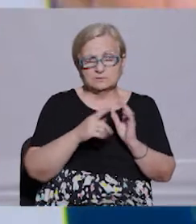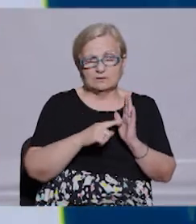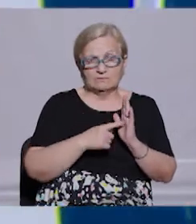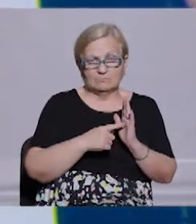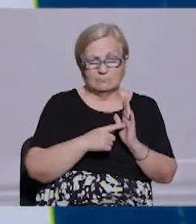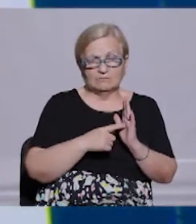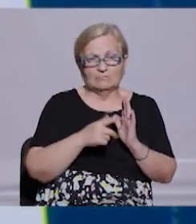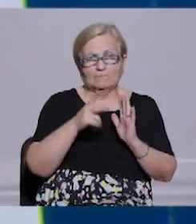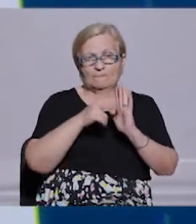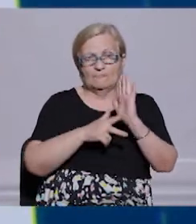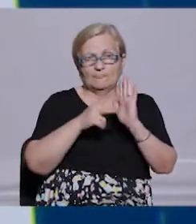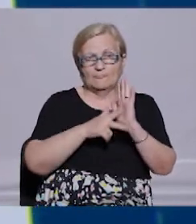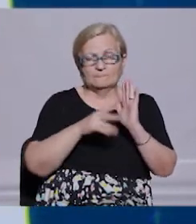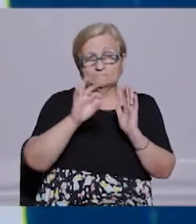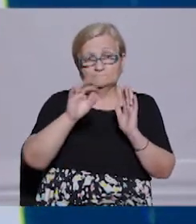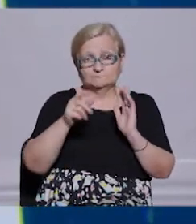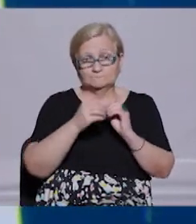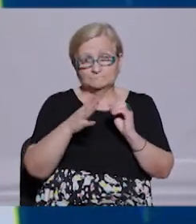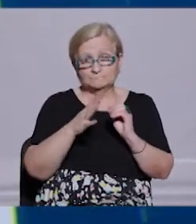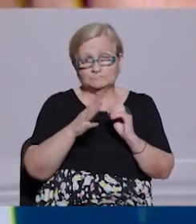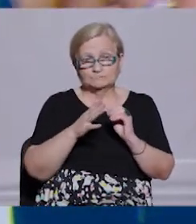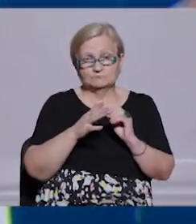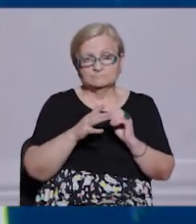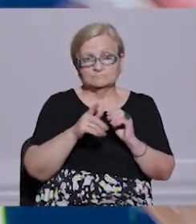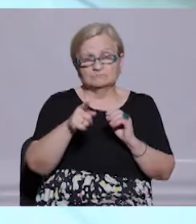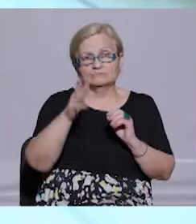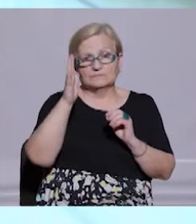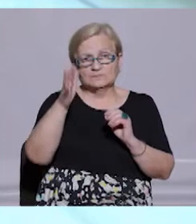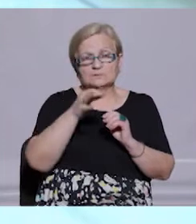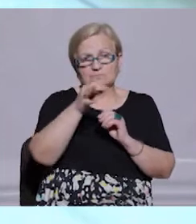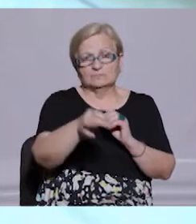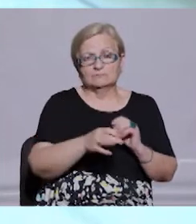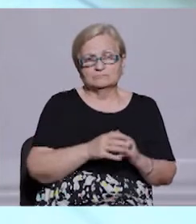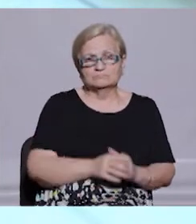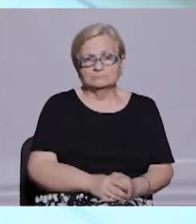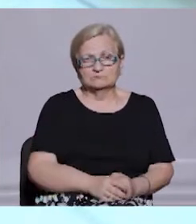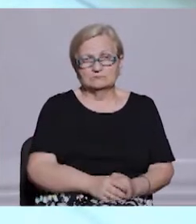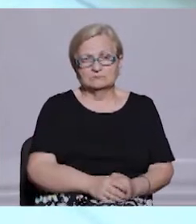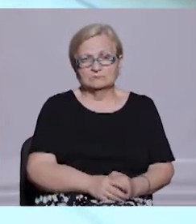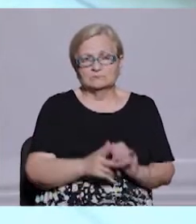0-15-ზე. და 80 გამრავლებული 0-15-ზე რამდენიც არის, ის არის პასუხი. მოდი გავამრავლოთ.